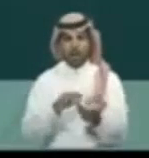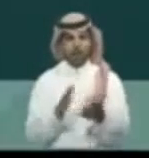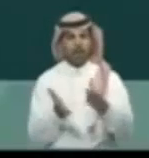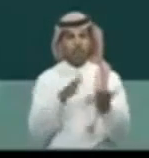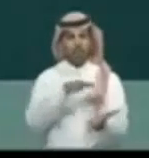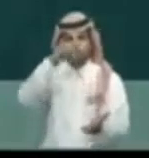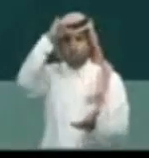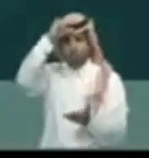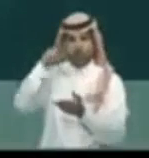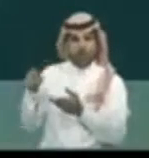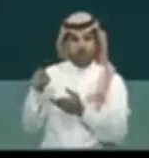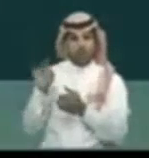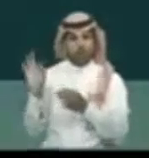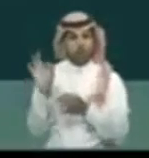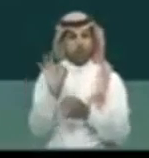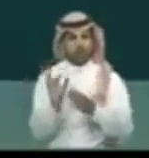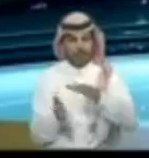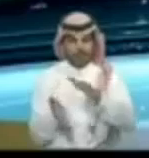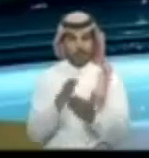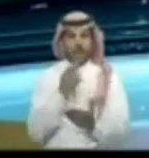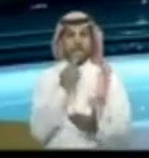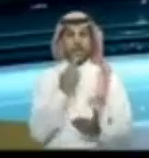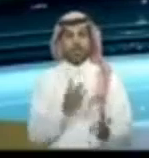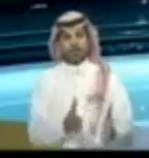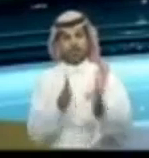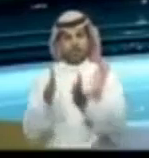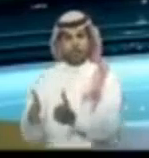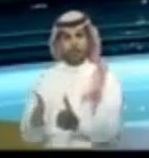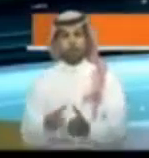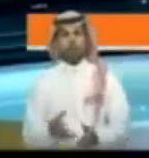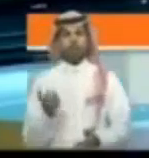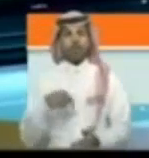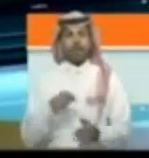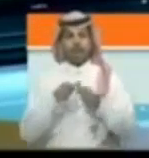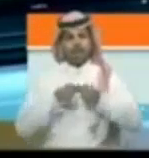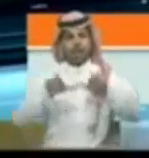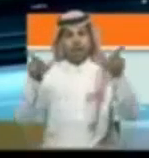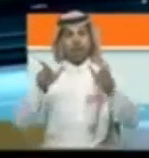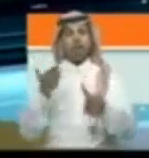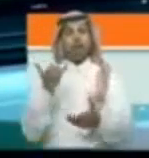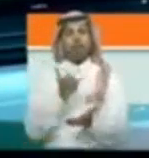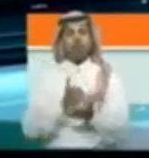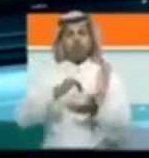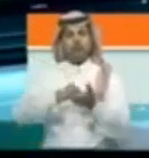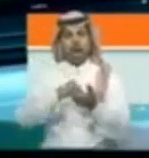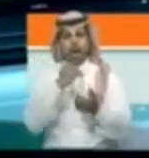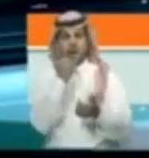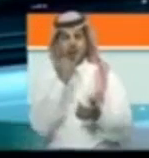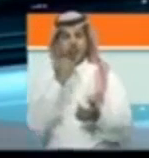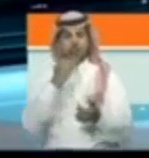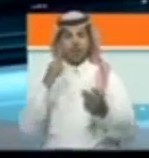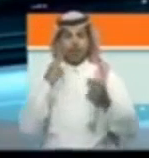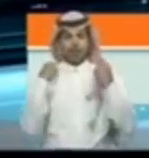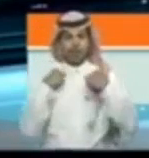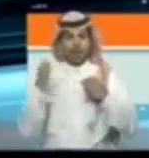الانقلاب الحوثي الذي تعيشه اليمن. أعلن المتحدث الرسمي لتحالف ودعم الشرعية في اليمن العقيد